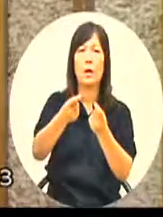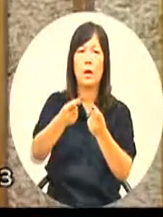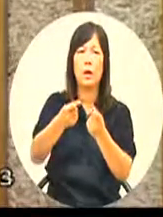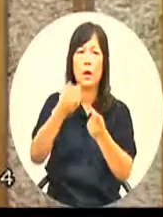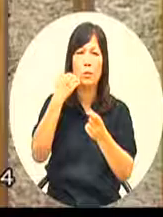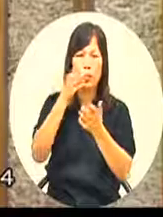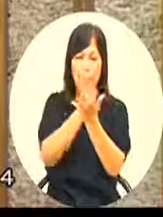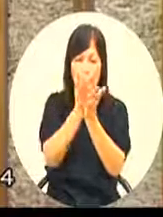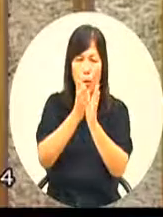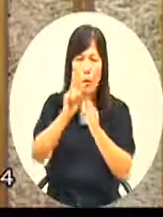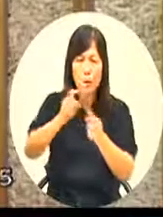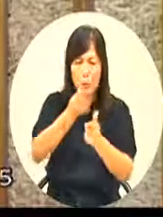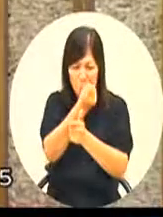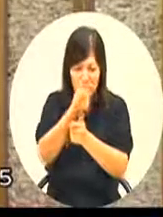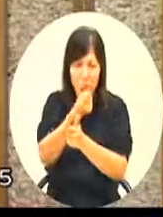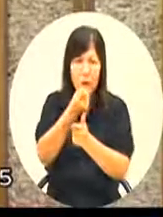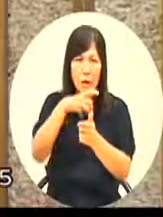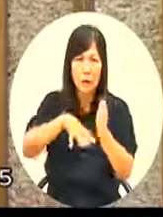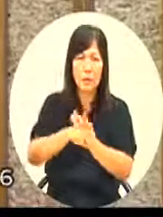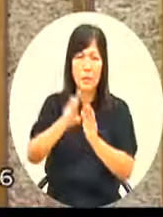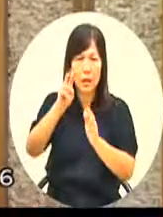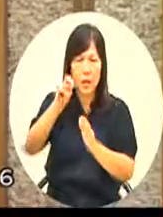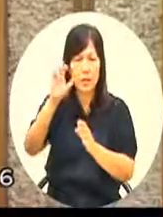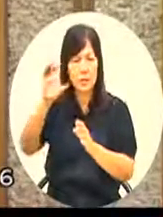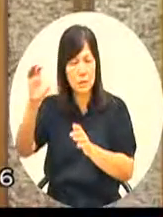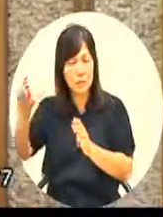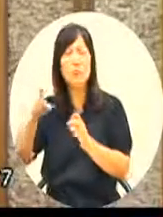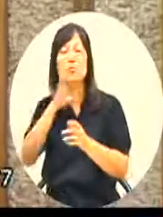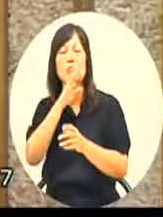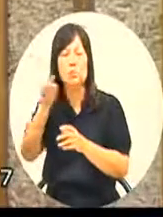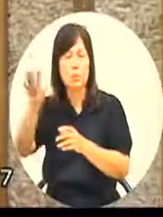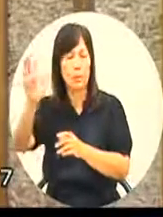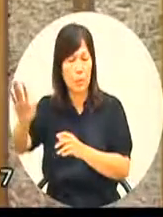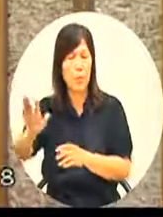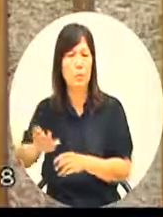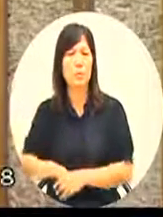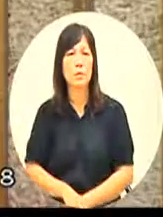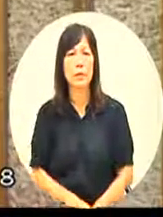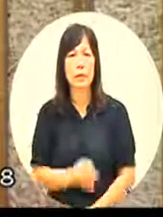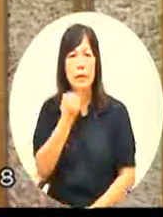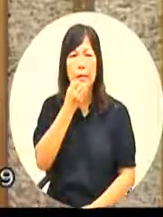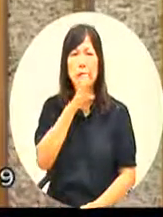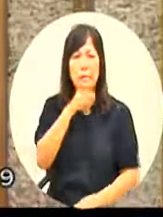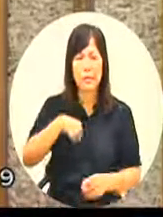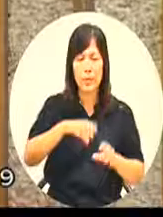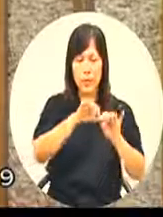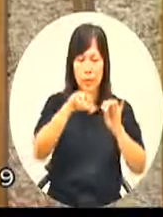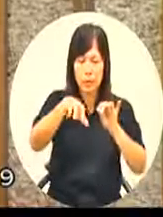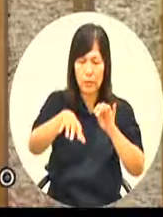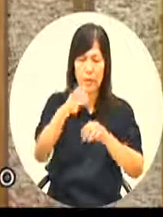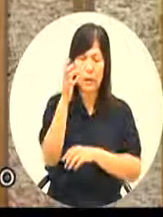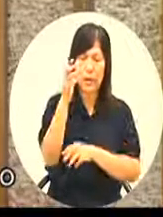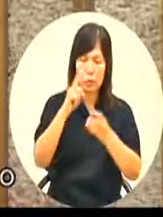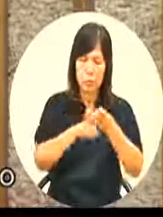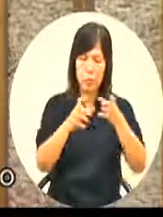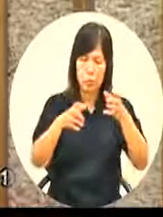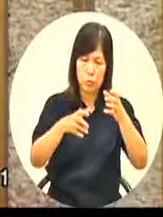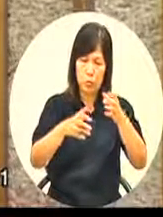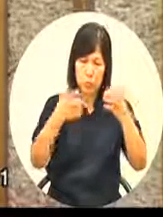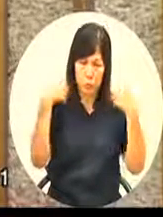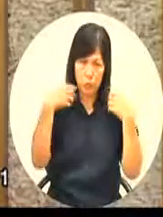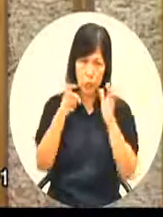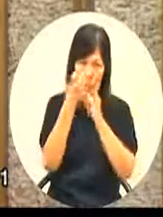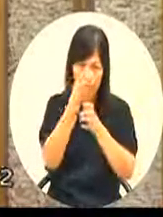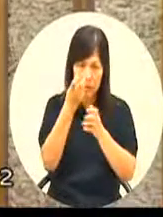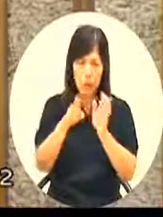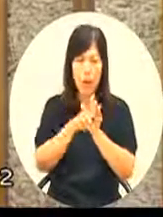容这些管控还是在 NCC 没有错。那当然我们作为地方的主管机关，一方面会积极去跟 NCC